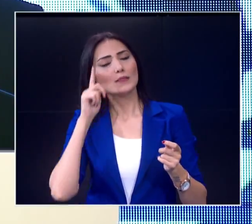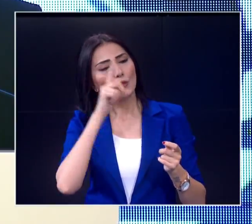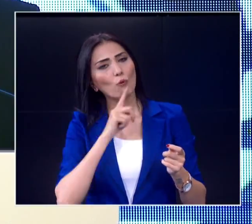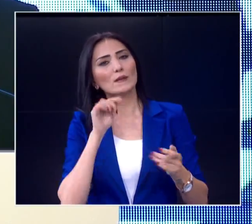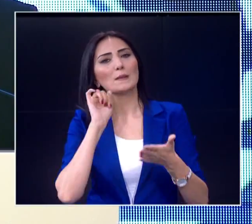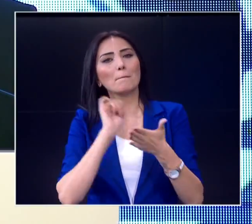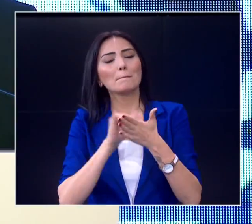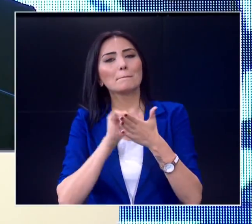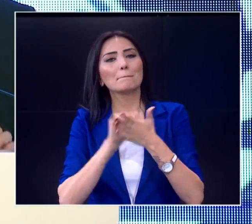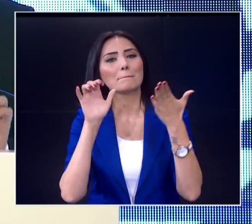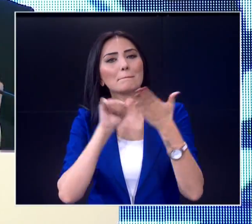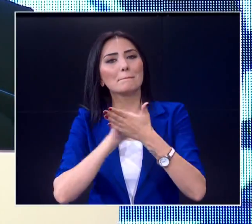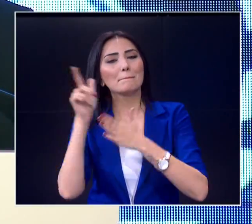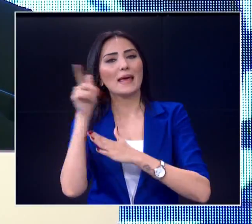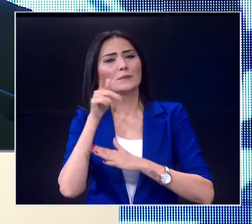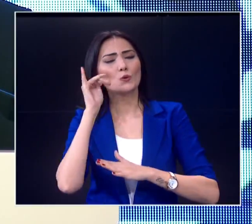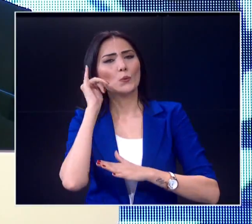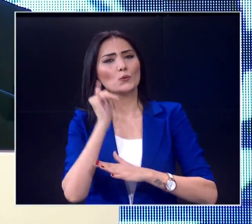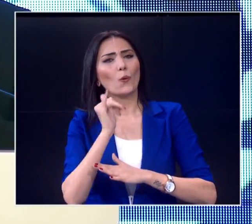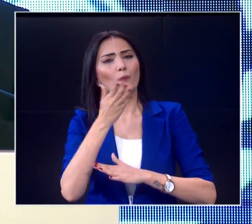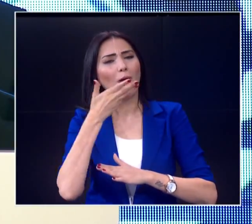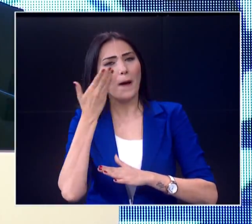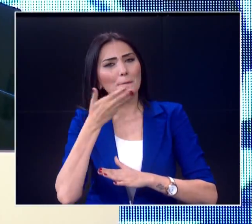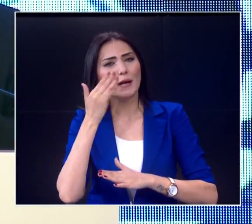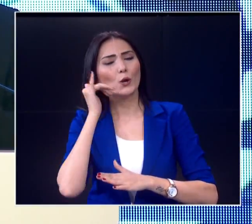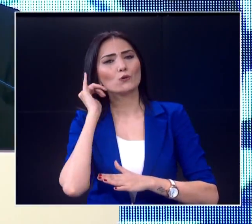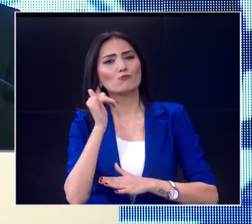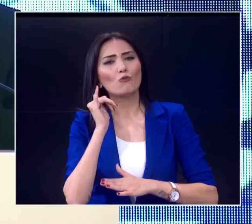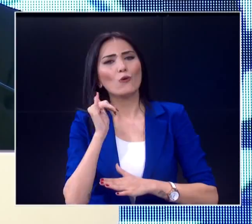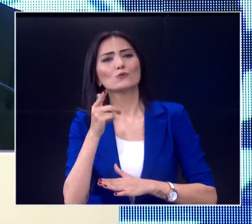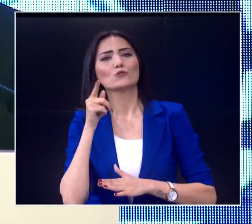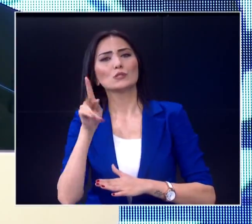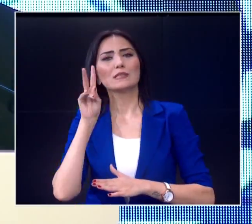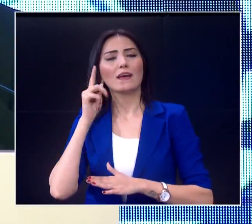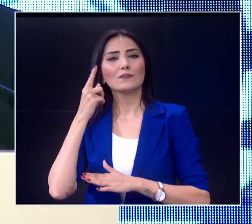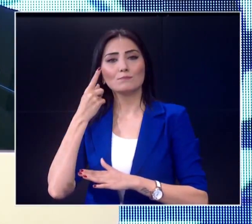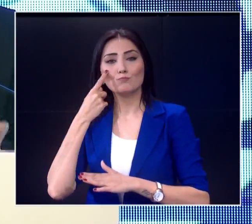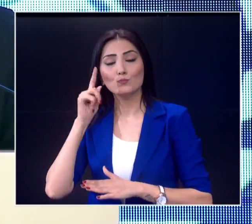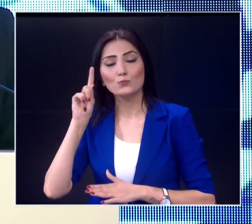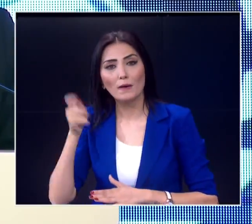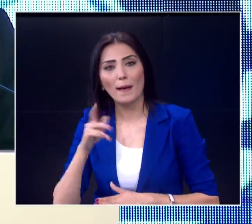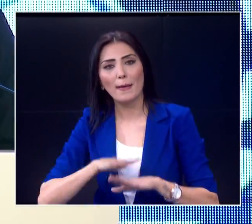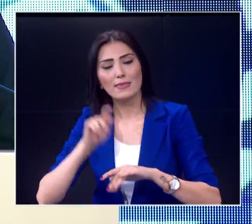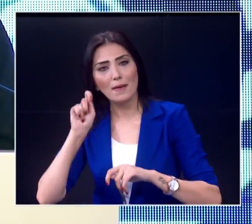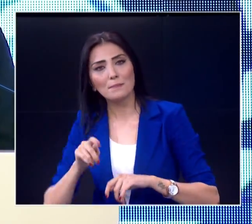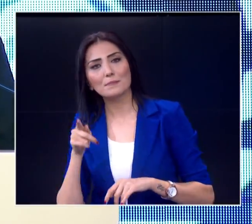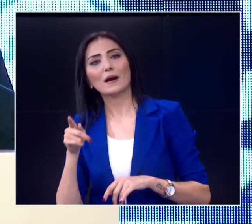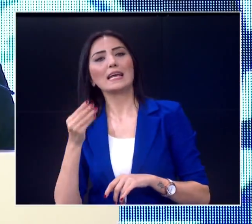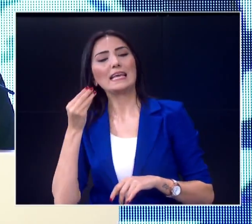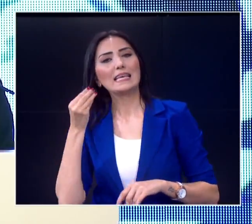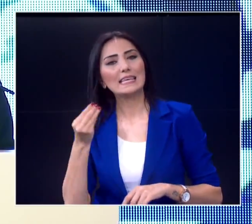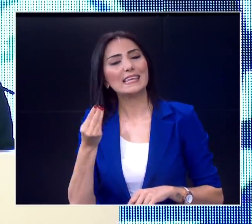Dolayısıyla medyamız kötü haberlerin kötü etkisini de göz önünde bulundurarak